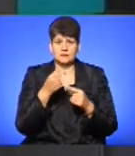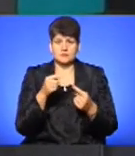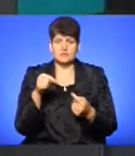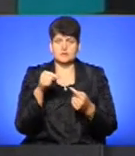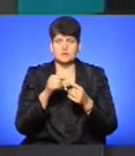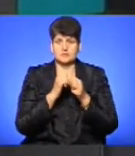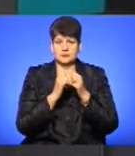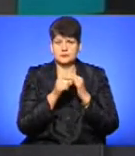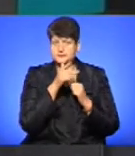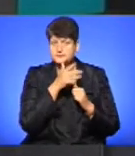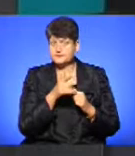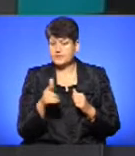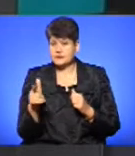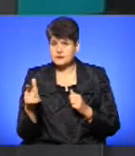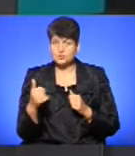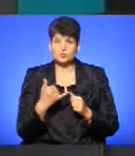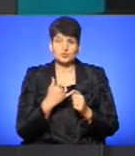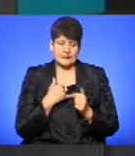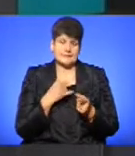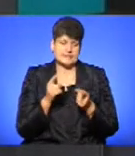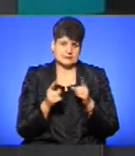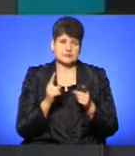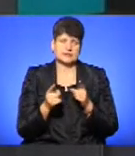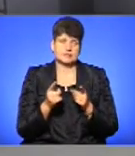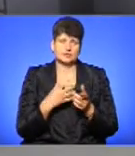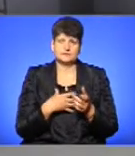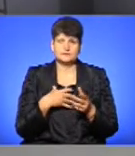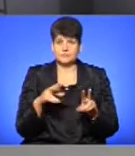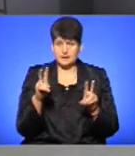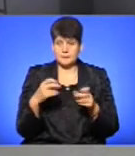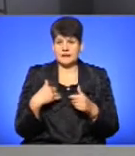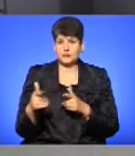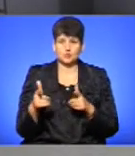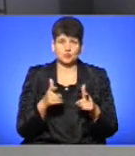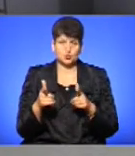кожного сезону у нас дійсно актуальна тема. Ми готуємося до